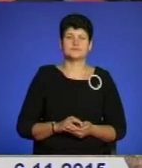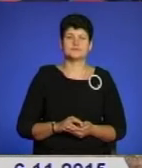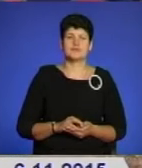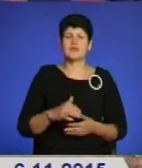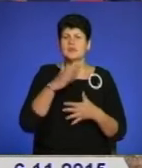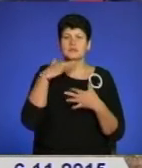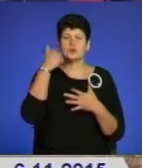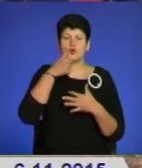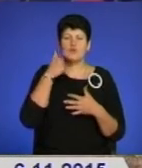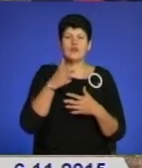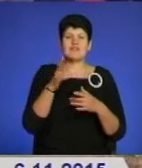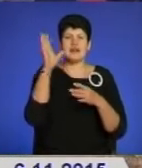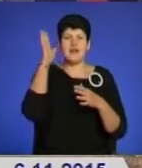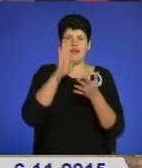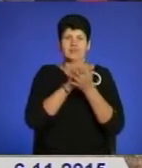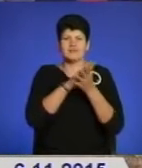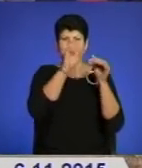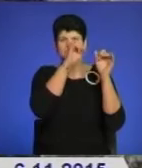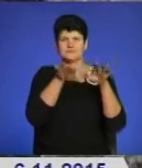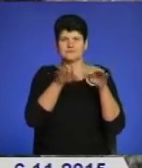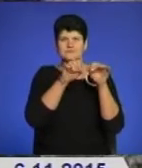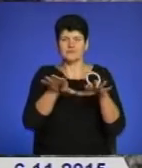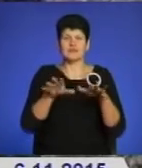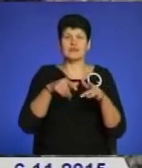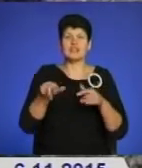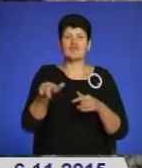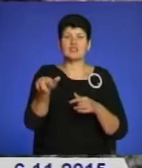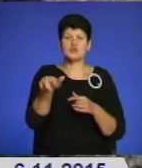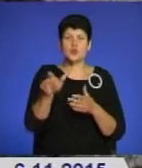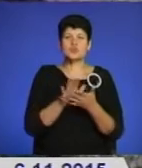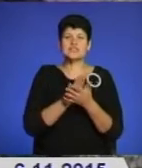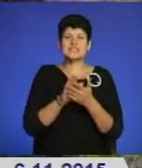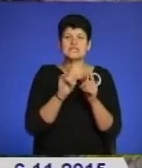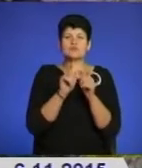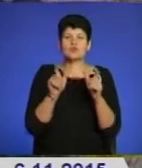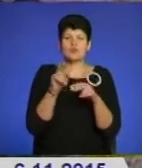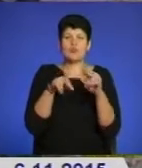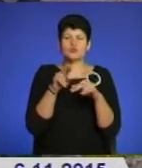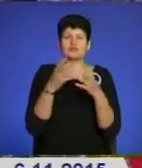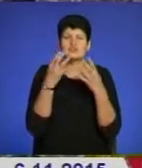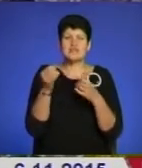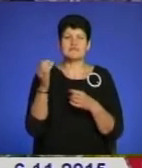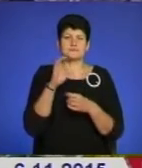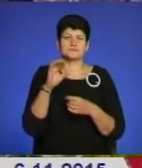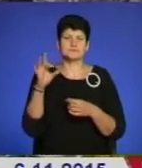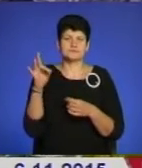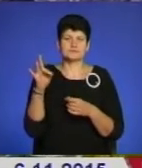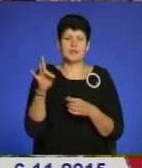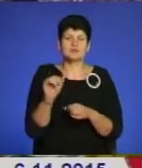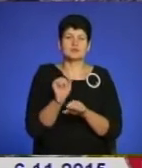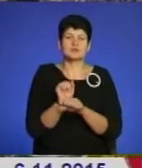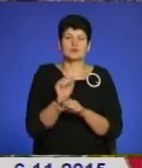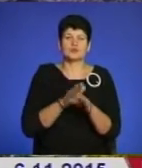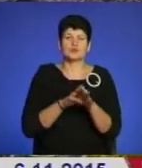Десятки років каналізаційні стоки цих багатоповерхівок стікали у річку. Очисні споруди, збудовані ще у радянські часи, перестали виконувати